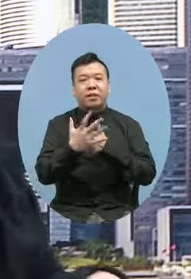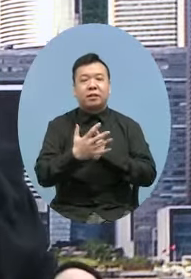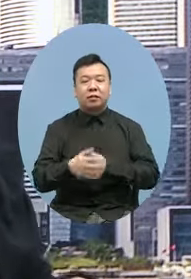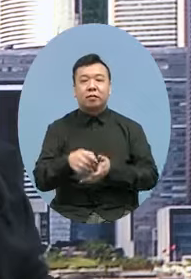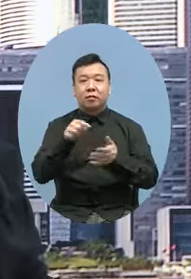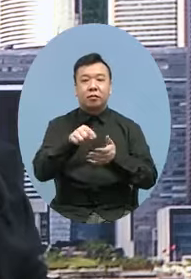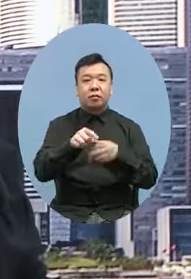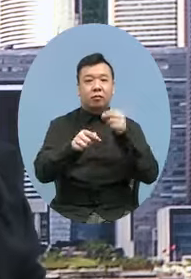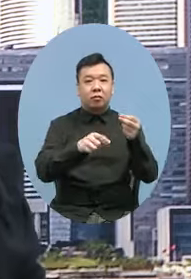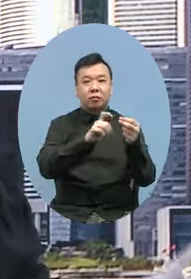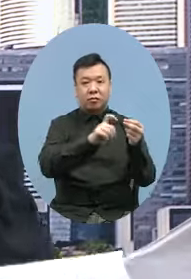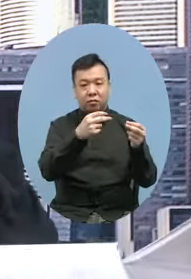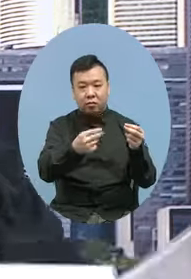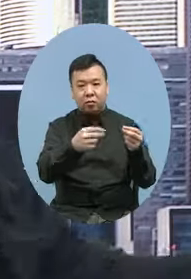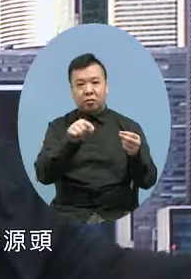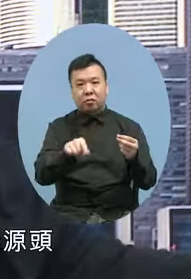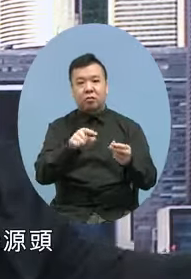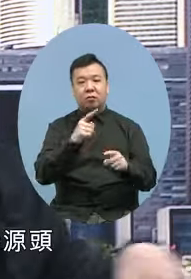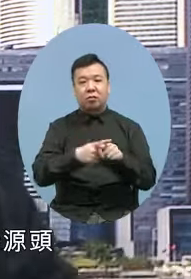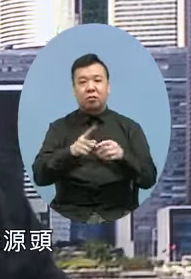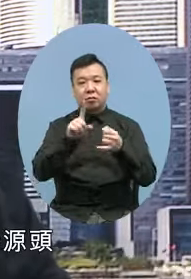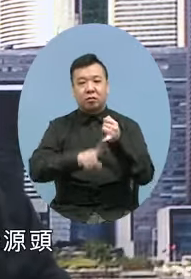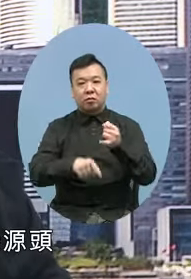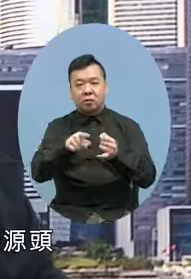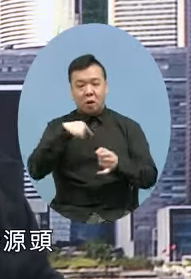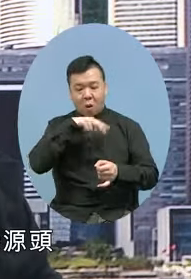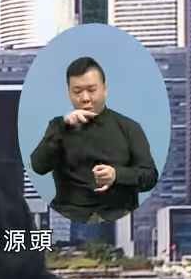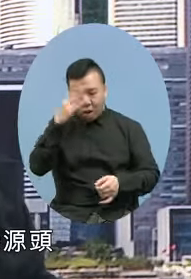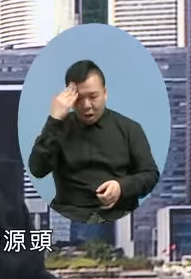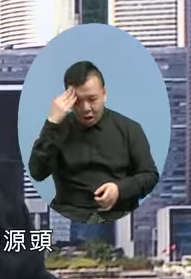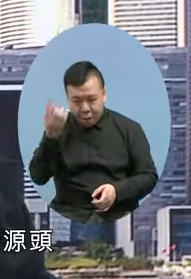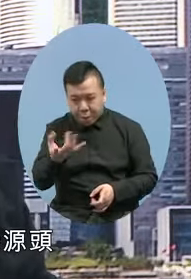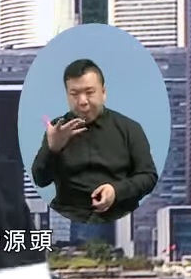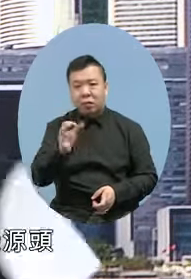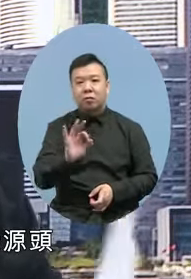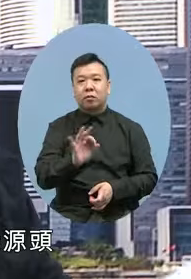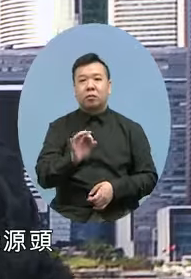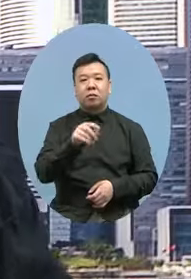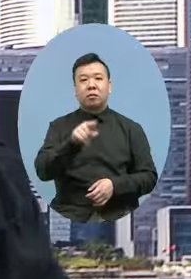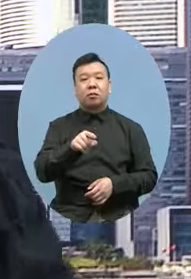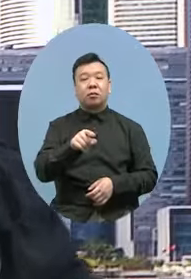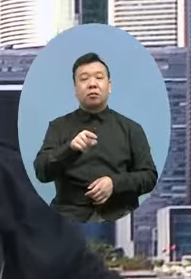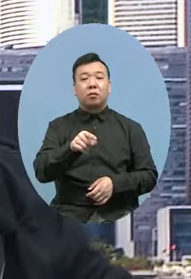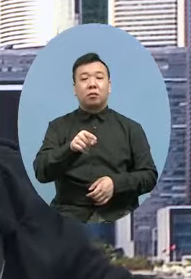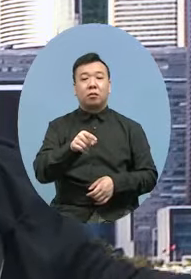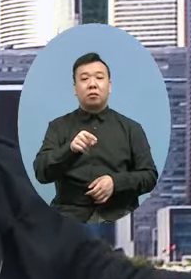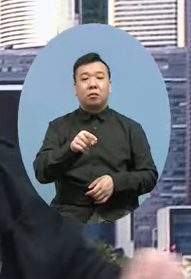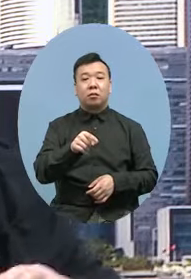第797宗個案啦，就係、是、最後一宗我哋都未揾到源頭嘅個案啦，就係